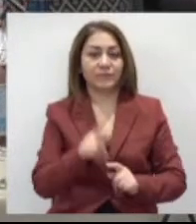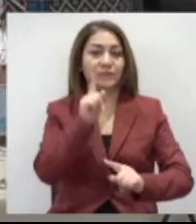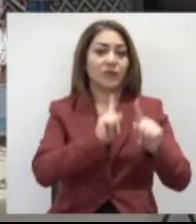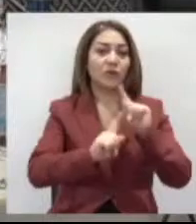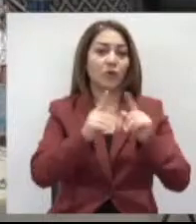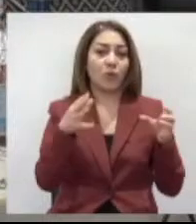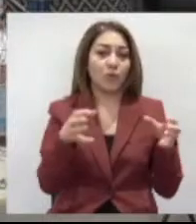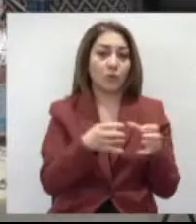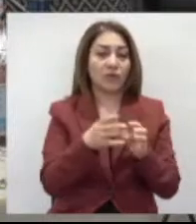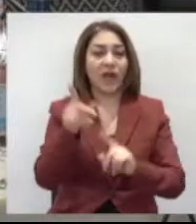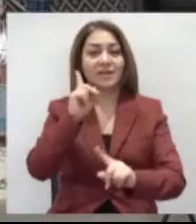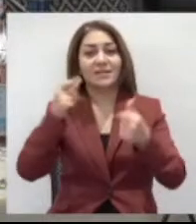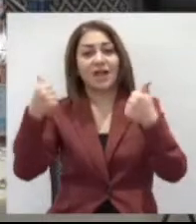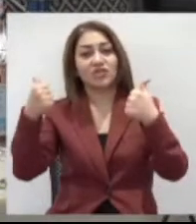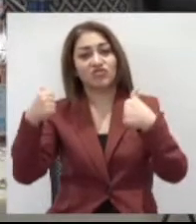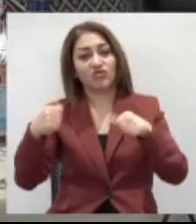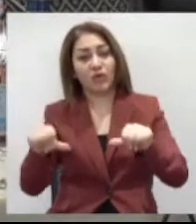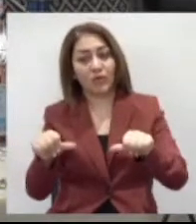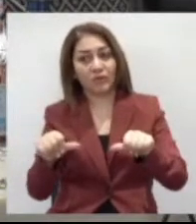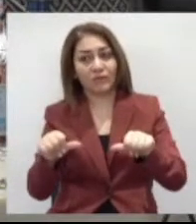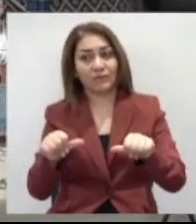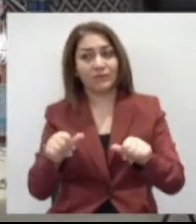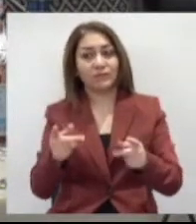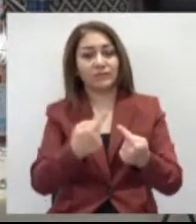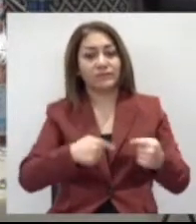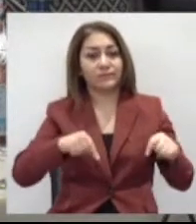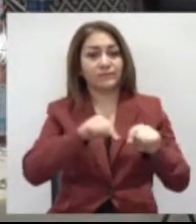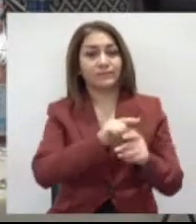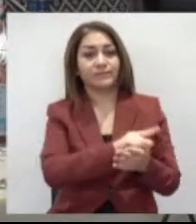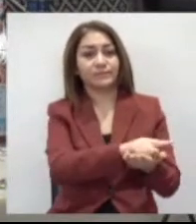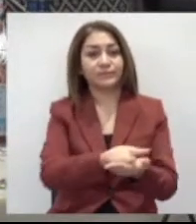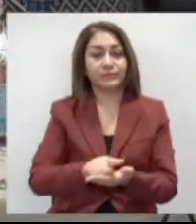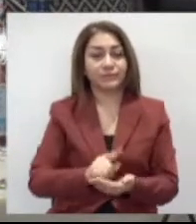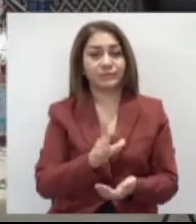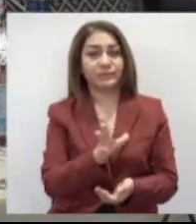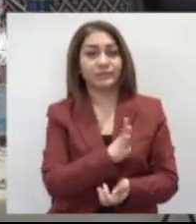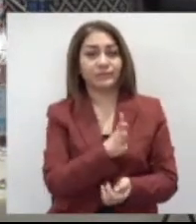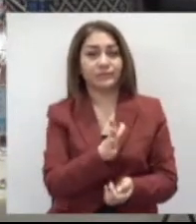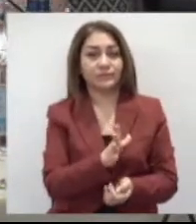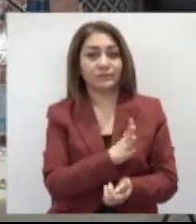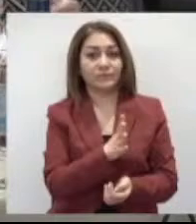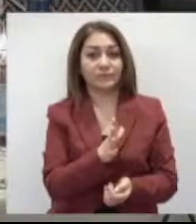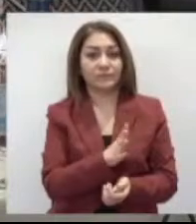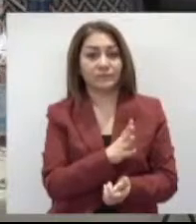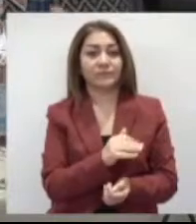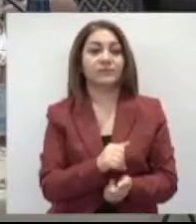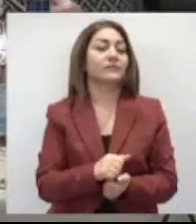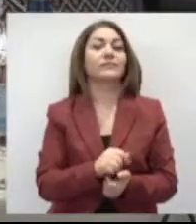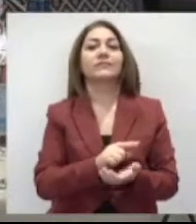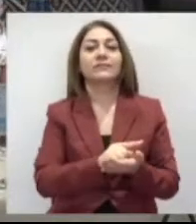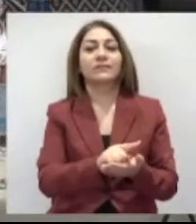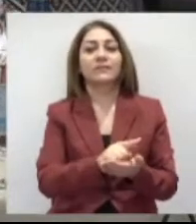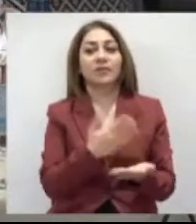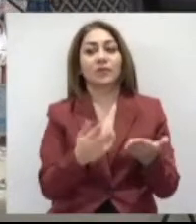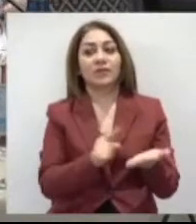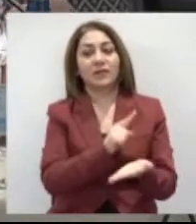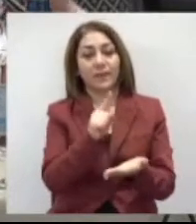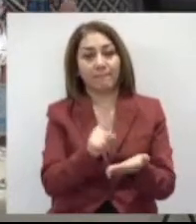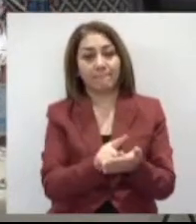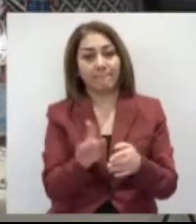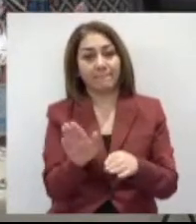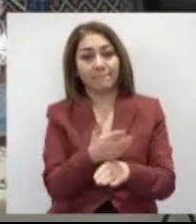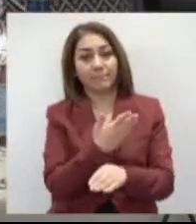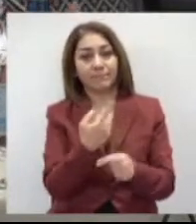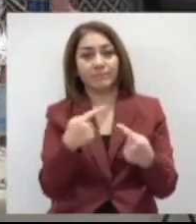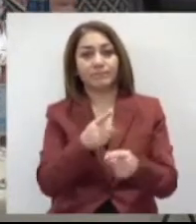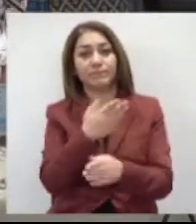խորհրդի, թե հանձնաժողովի շրջանակներում բնականաբար քննարկումներ ենք ունեցել այն մասին, թե միգուցե օրինակ այս հարցադրումն էլ